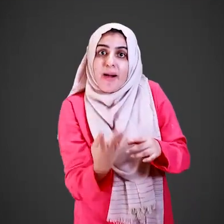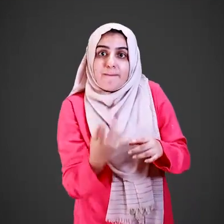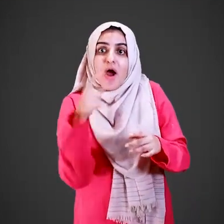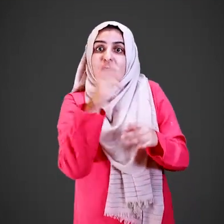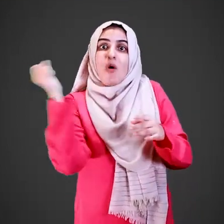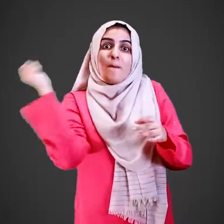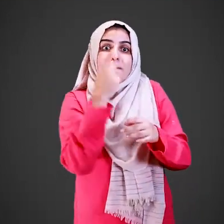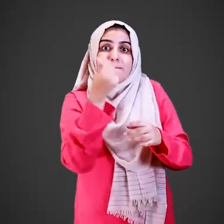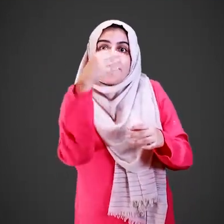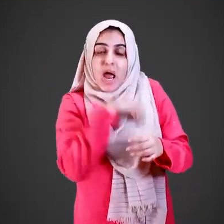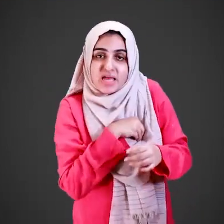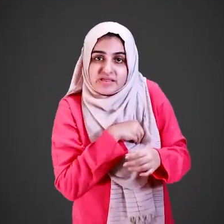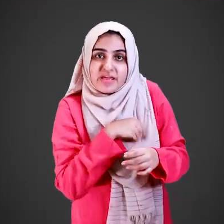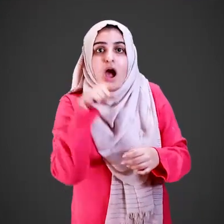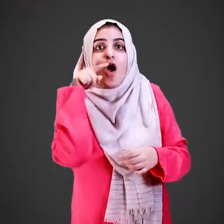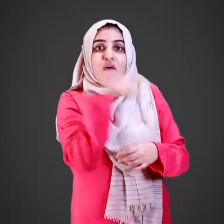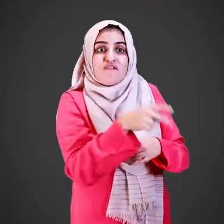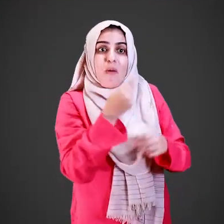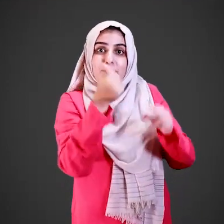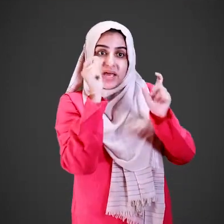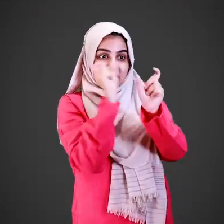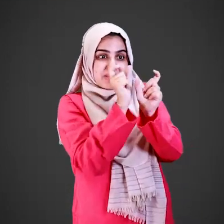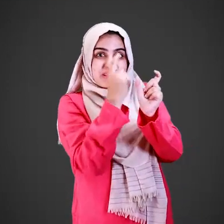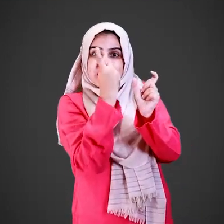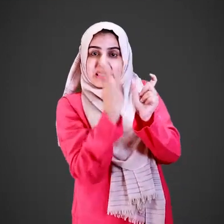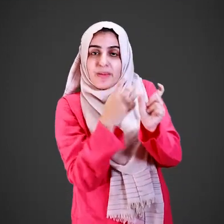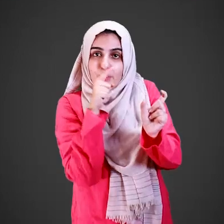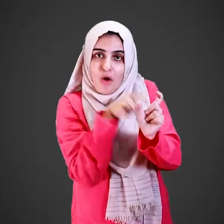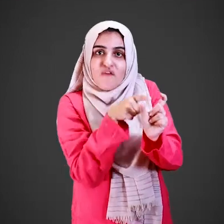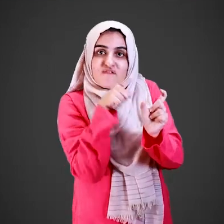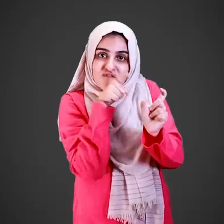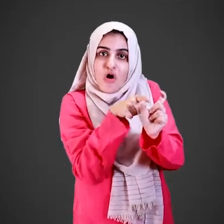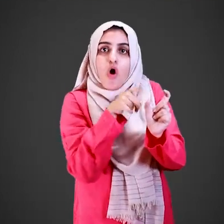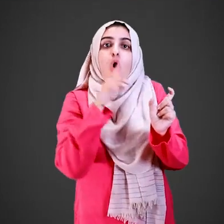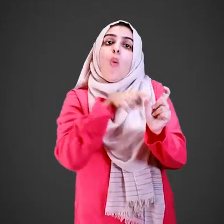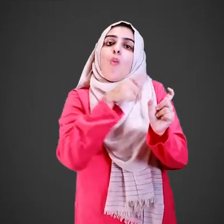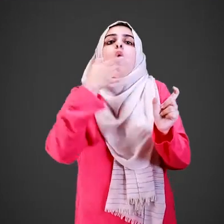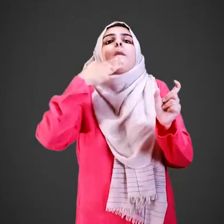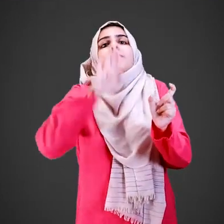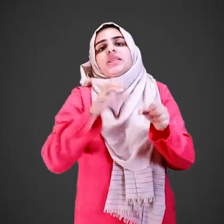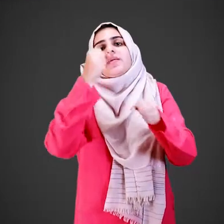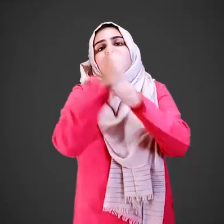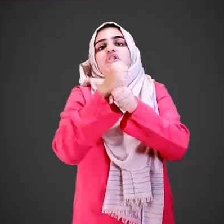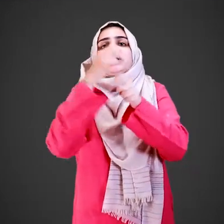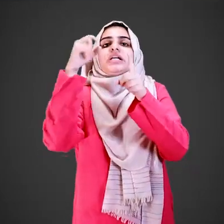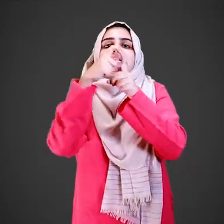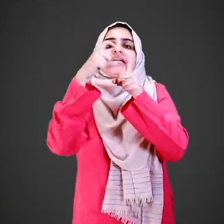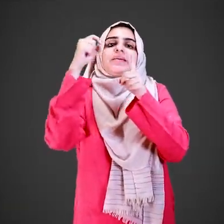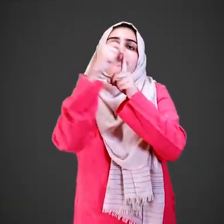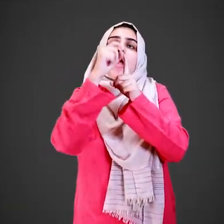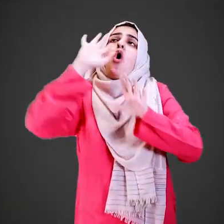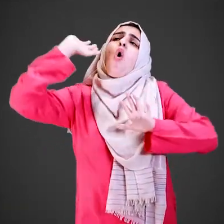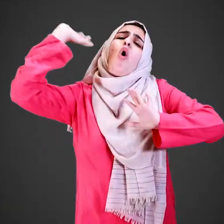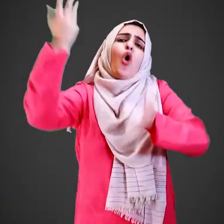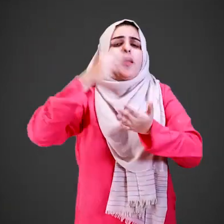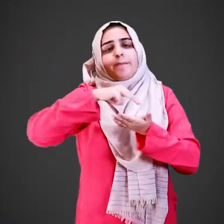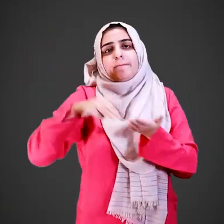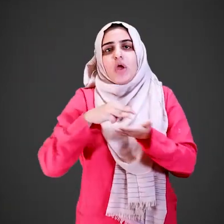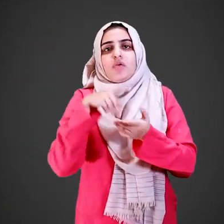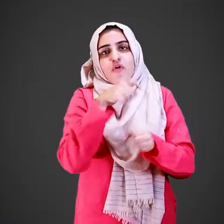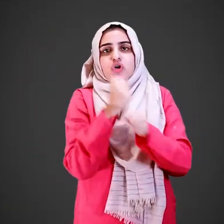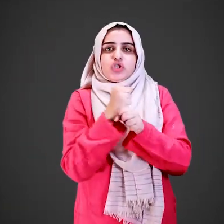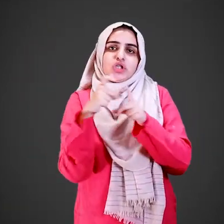भेजा, उसको माइनस करके जो टोटल सम आता है वो शामिल है। ज़ाहिर बात है, अगर हम चीज़ें ज़्यादा पाकिस्तान से बाहर दूसरी मुल्क में दुनिया में बेच